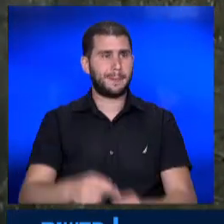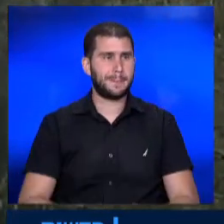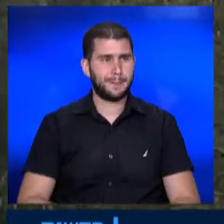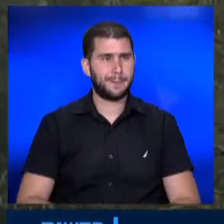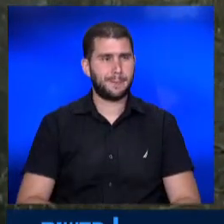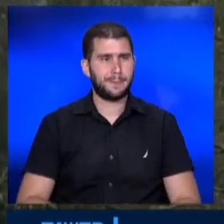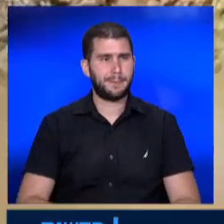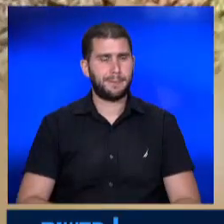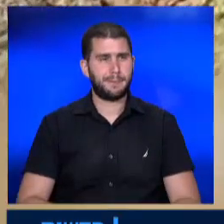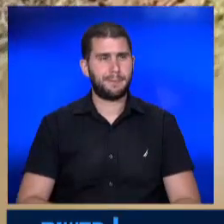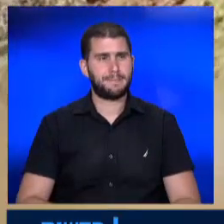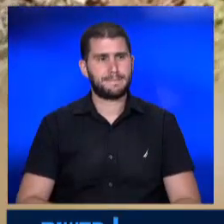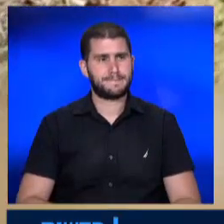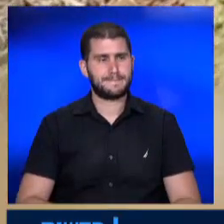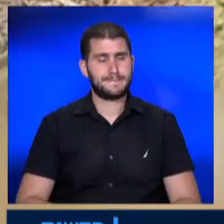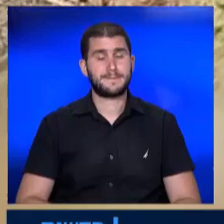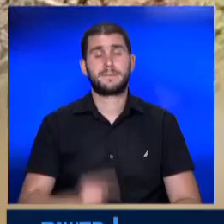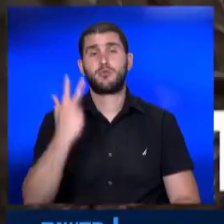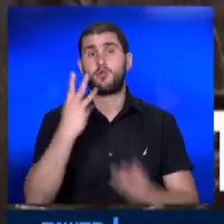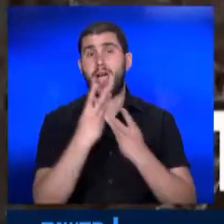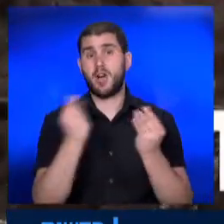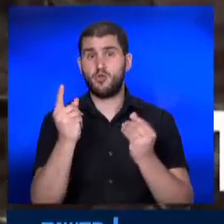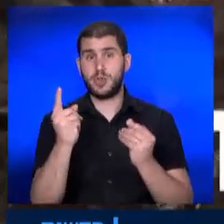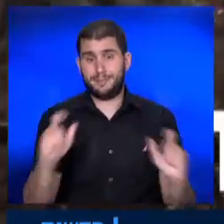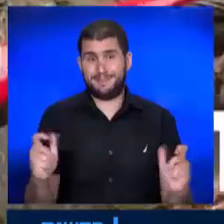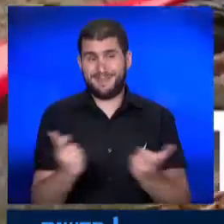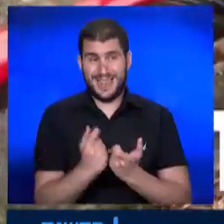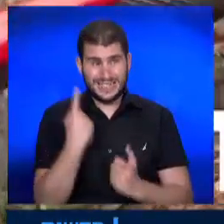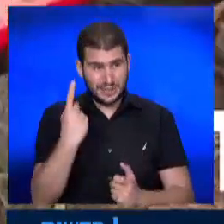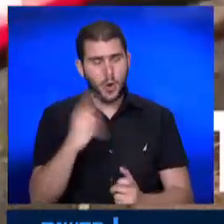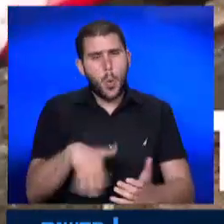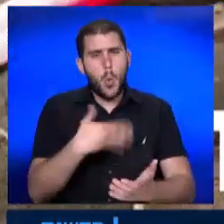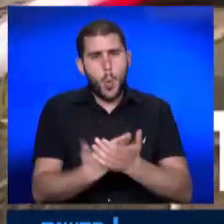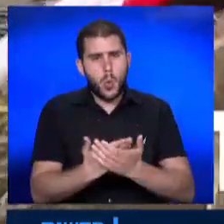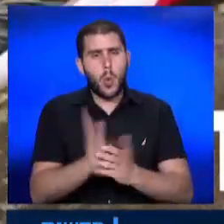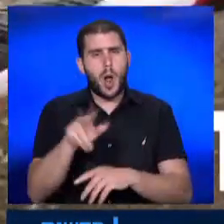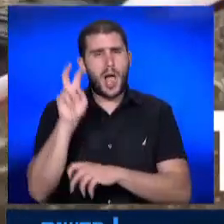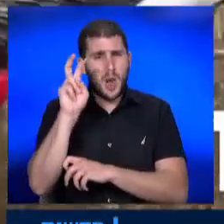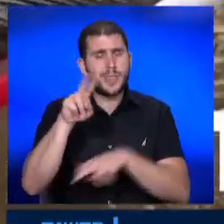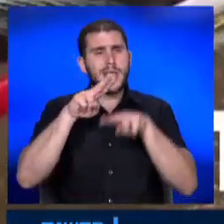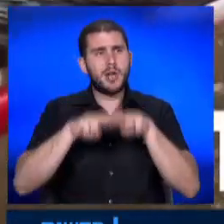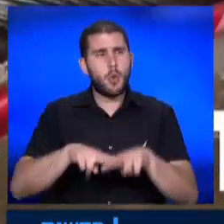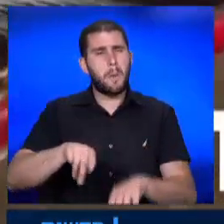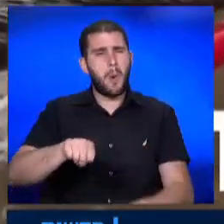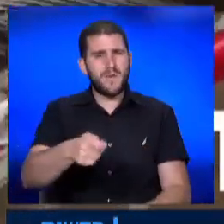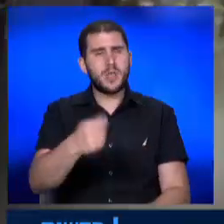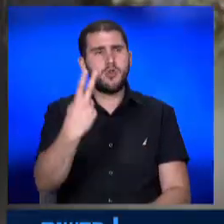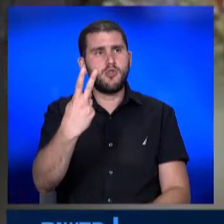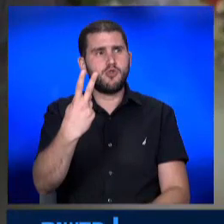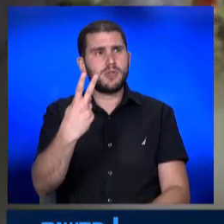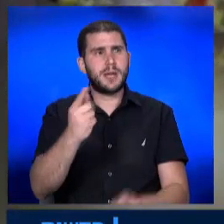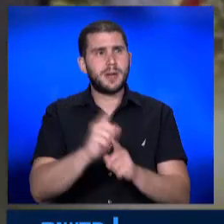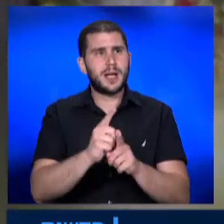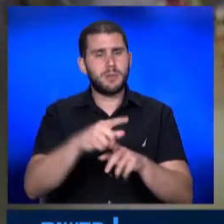è spezzato. שלושת החשודים שנעצרו הודו כי על הקרון הושארו במכוון שני התקני